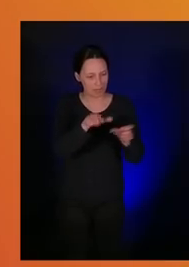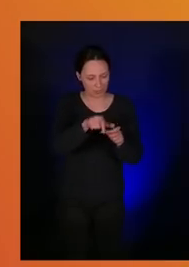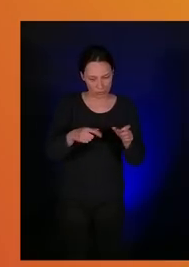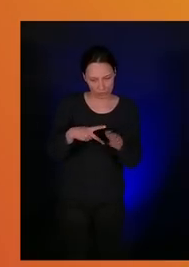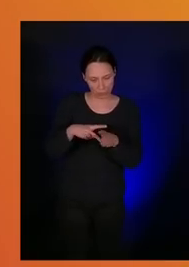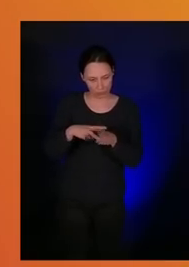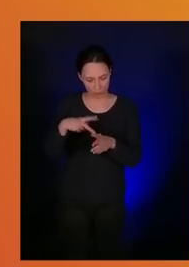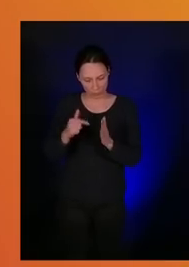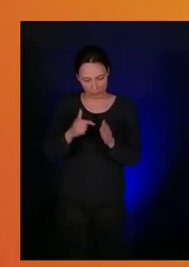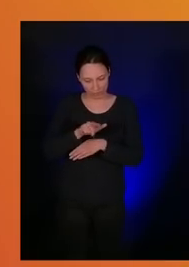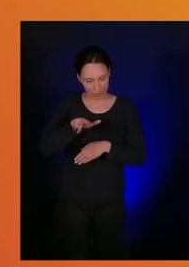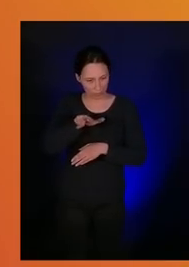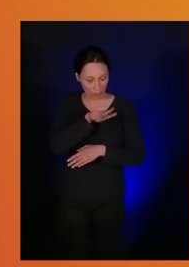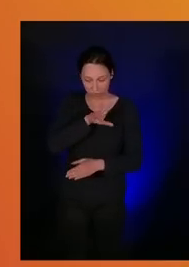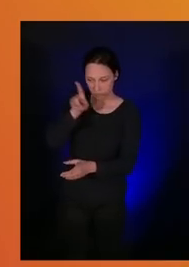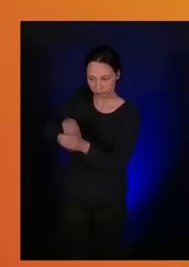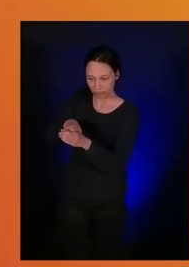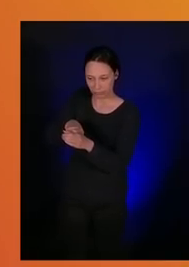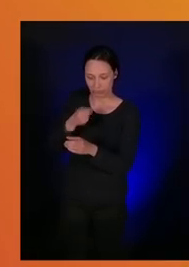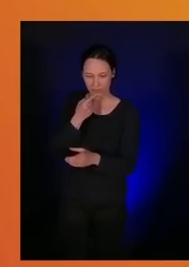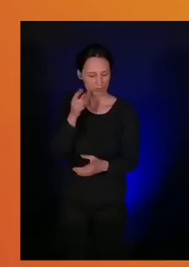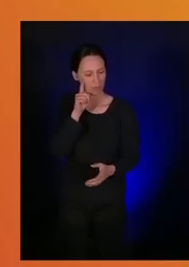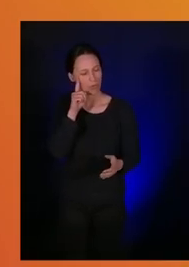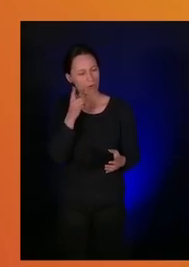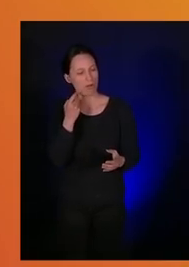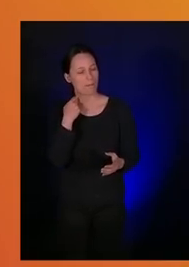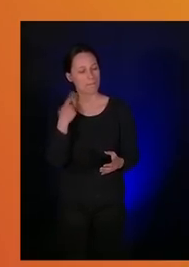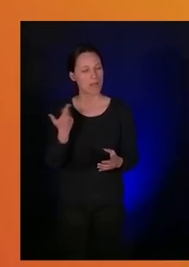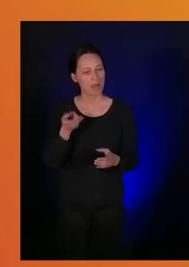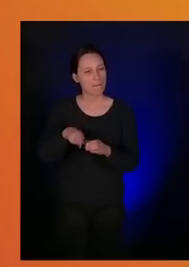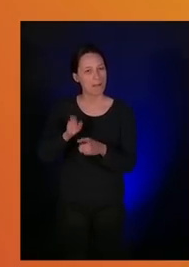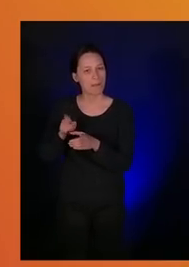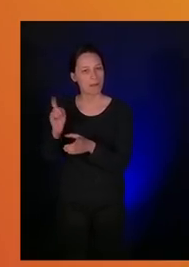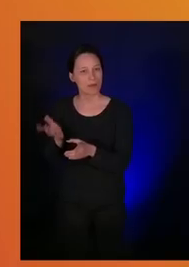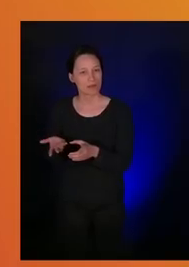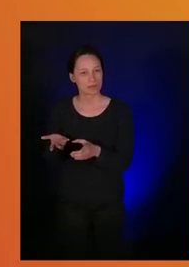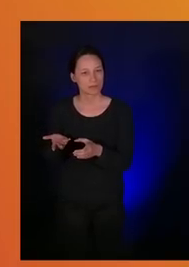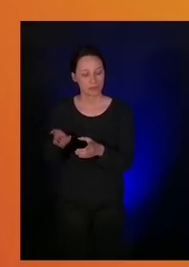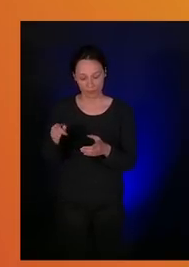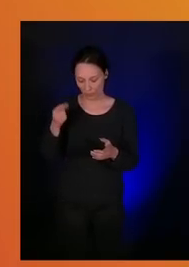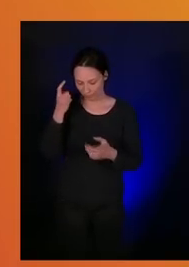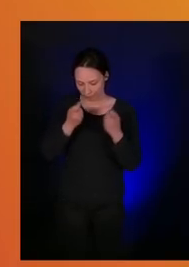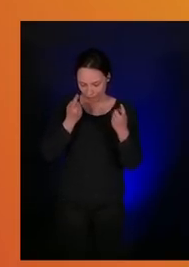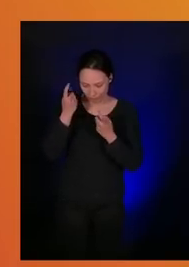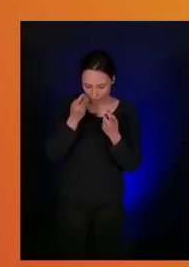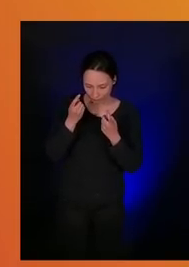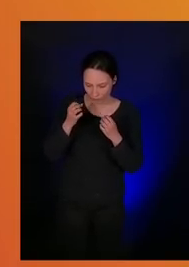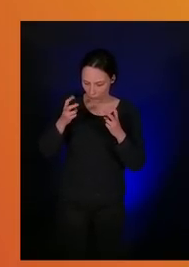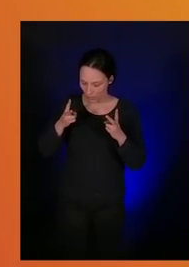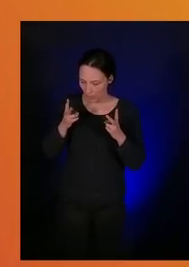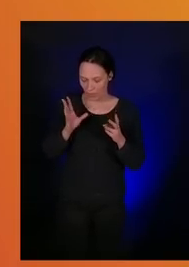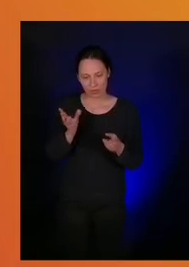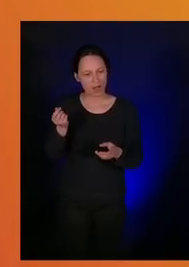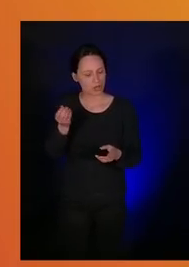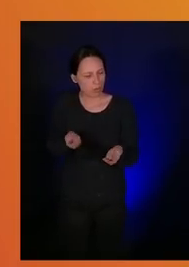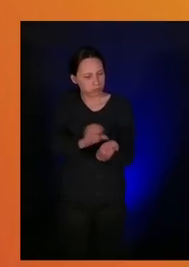2023. Alors, pourquoi perdons-nous des adhérents? Attachons-nous, pour le comprendre, au-delà de non-reversement à Cogétise,